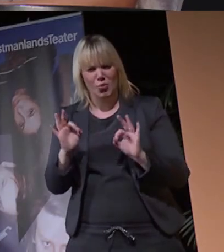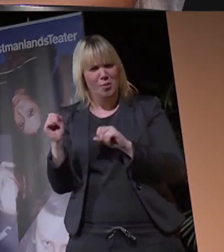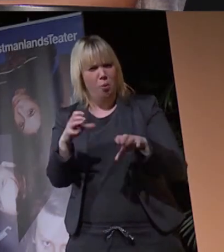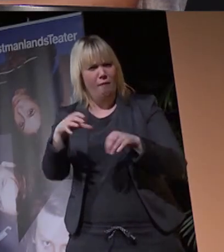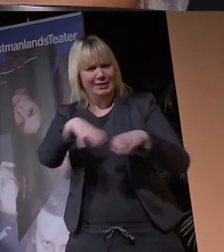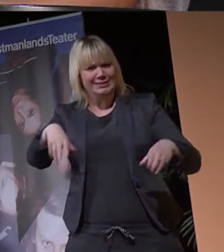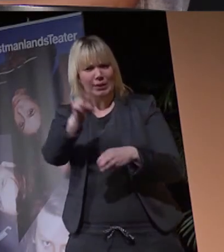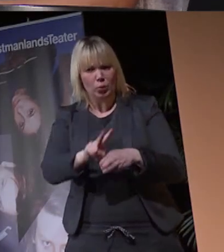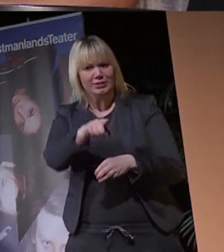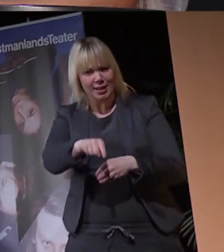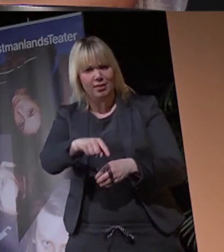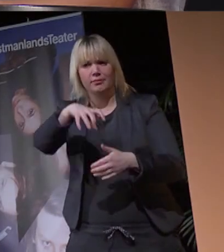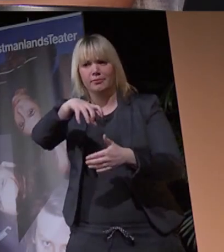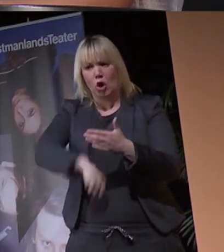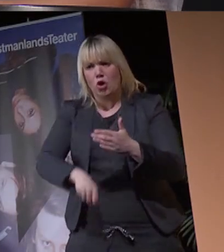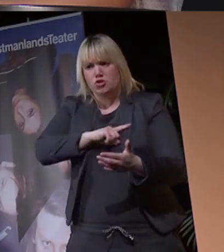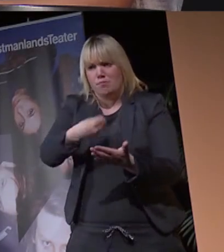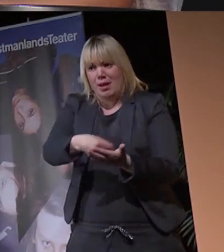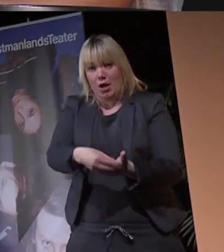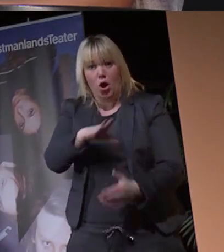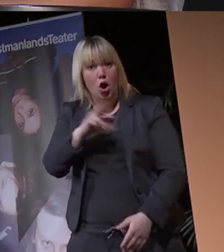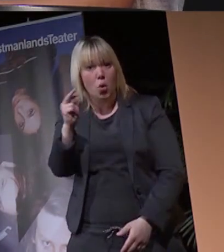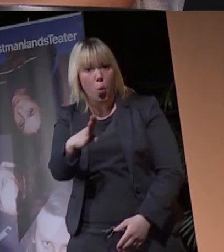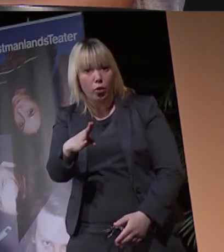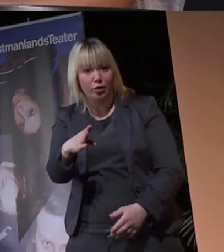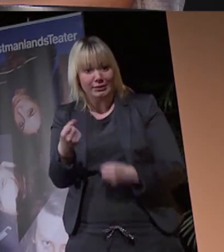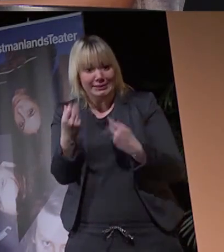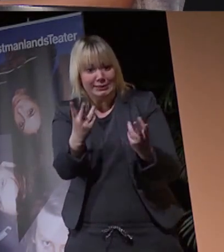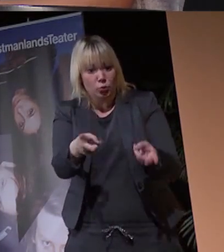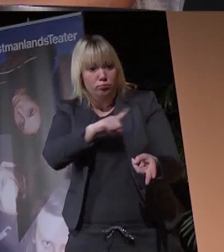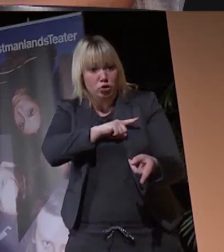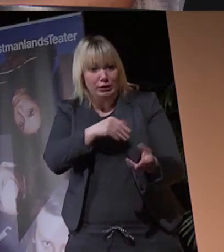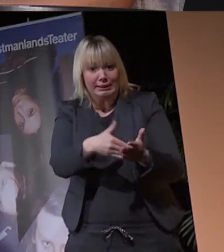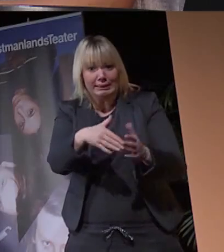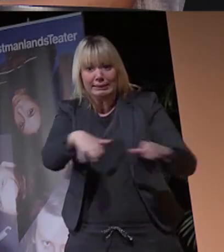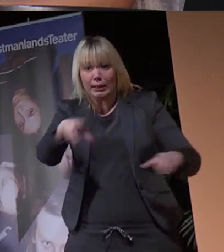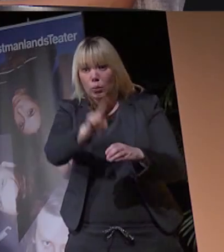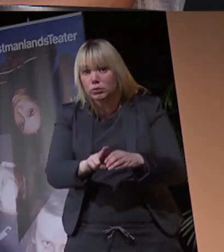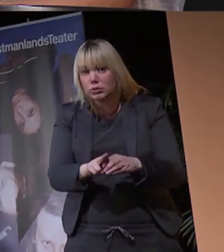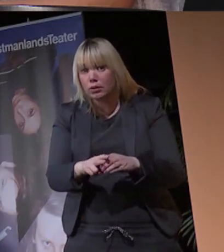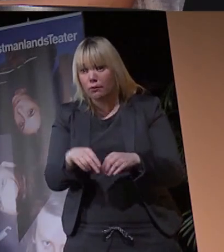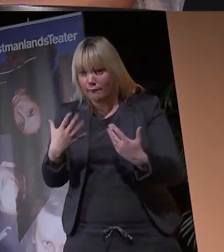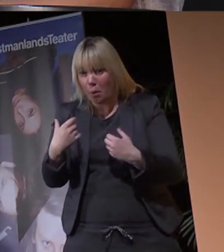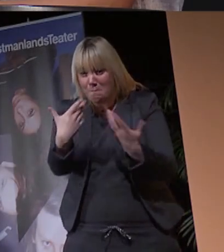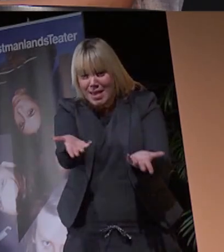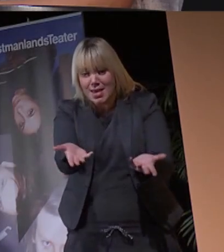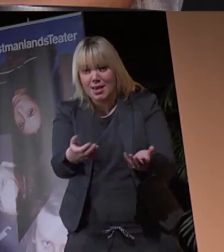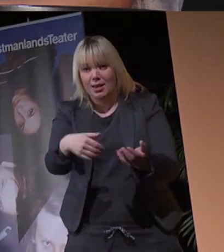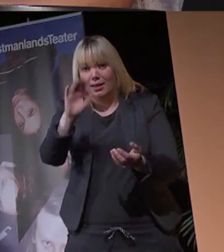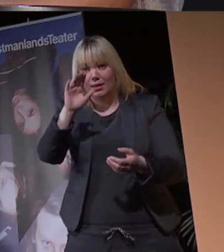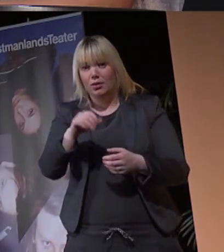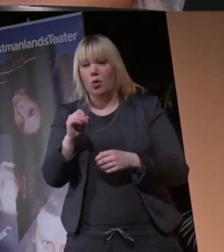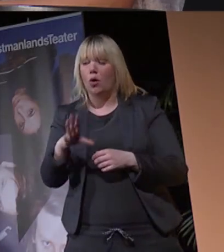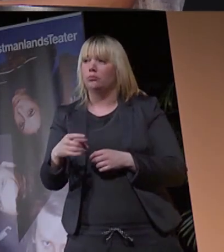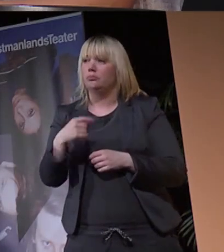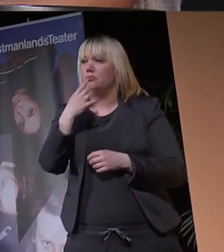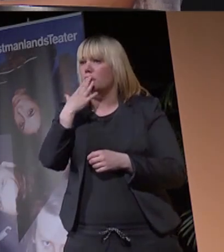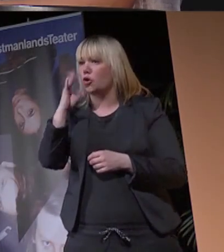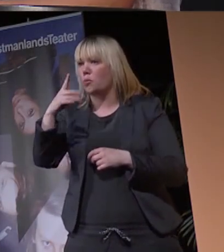tar redan mycket. Mm. Har vi råd med att den får ta så mycket och får ta mer? För om man nu ska prata om utveckling utifrån den standard vi